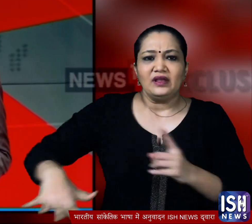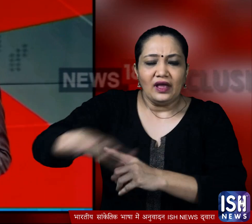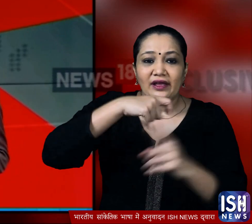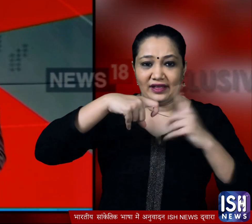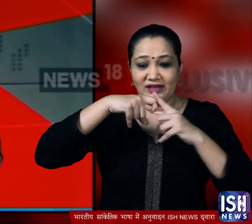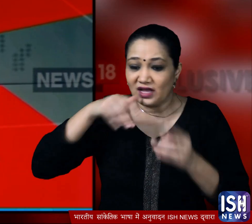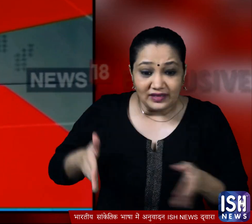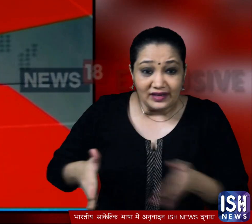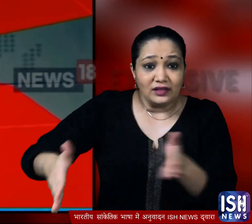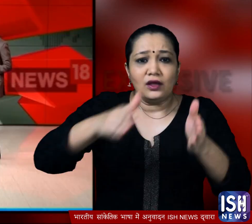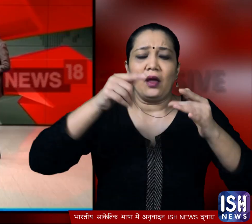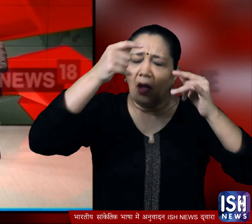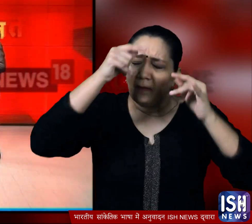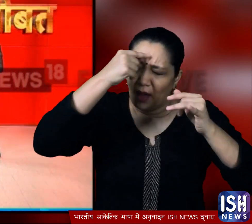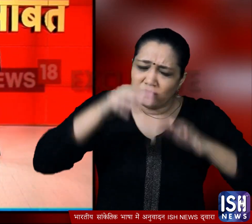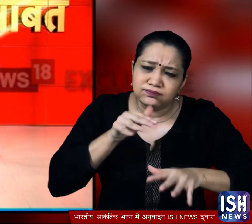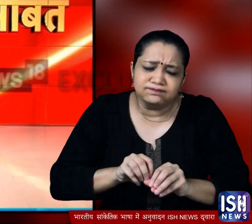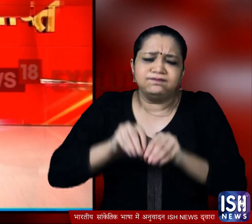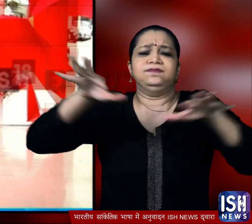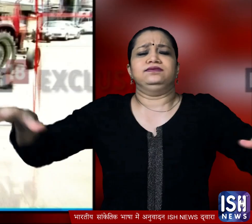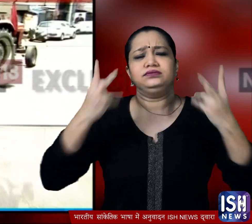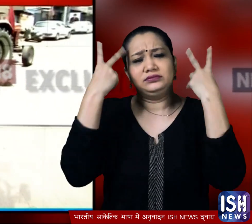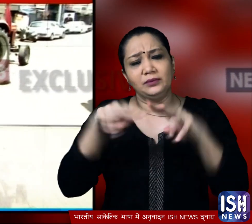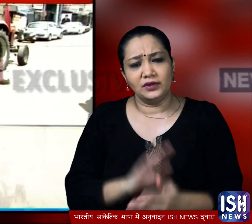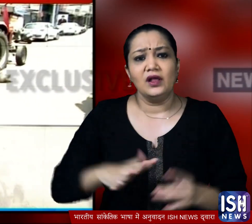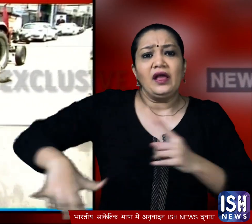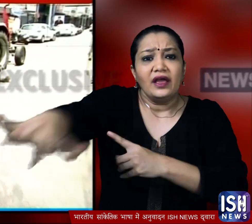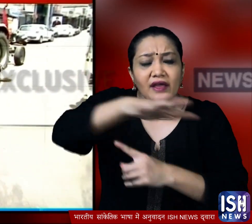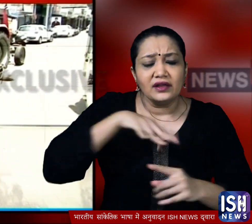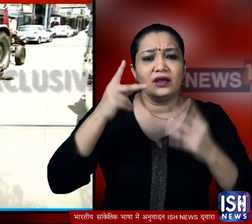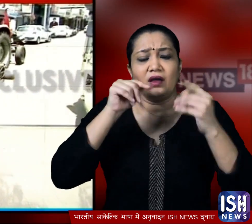में कृष्णा नदी के पानी ने भारी तबाही मचाई। हालात इस कदर बिगड़ गए कि कई